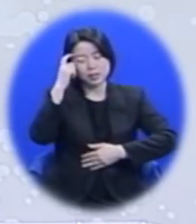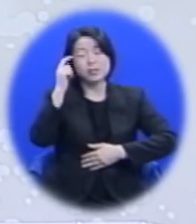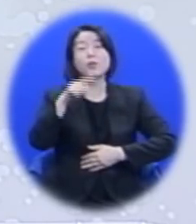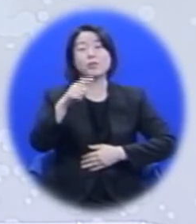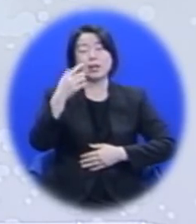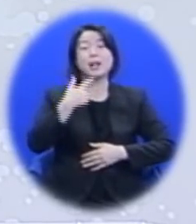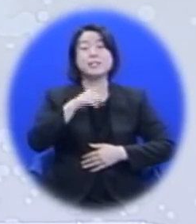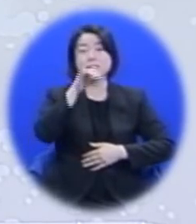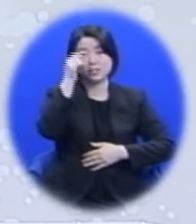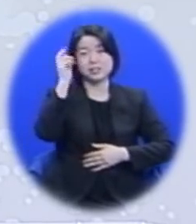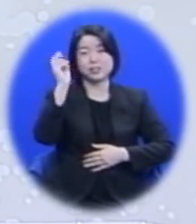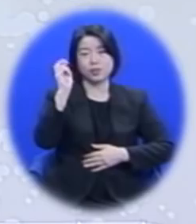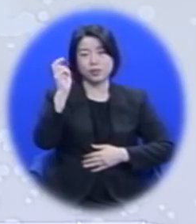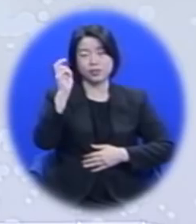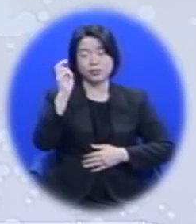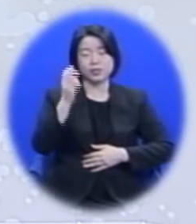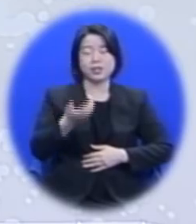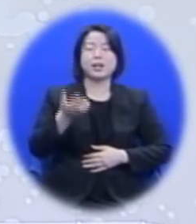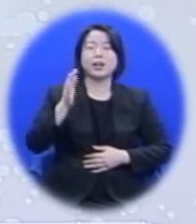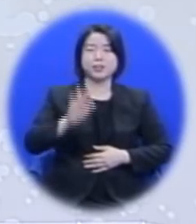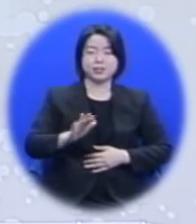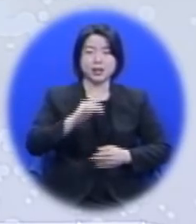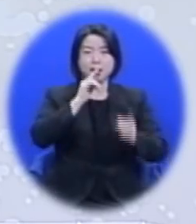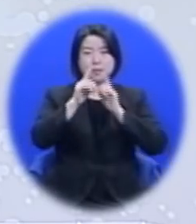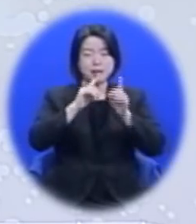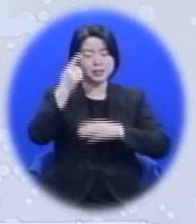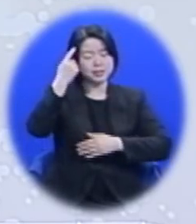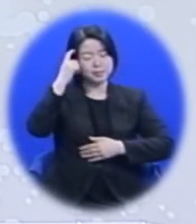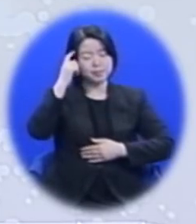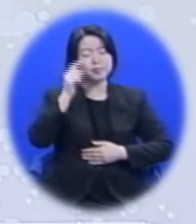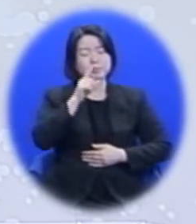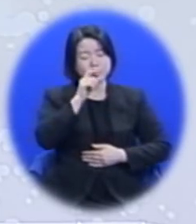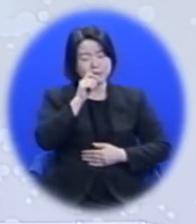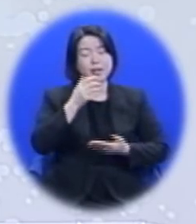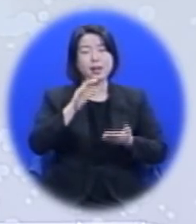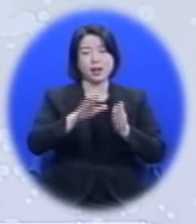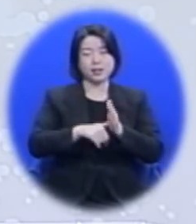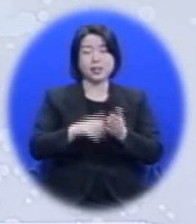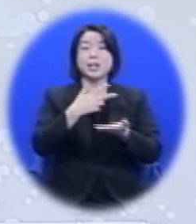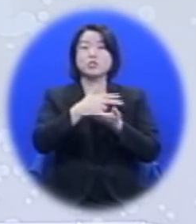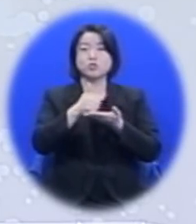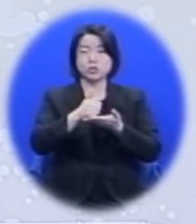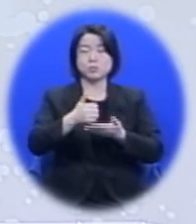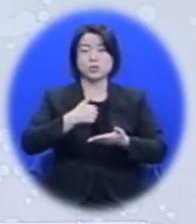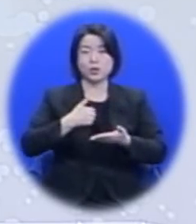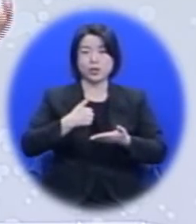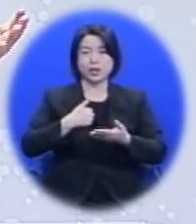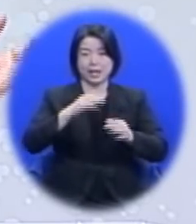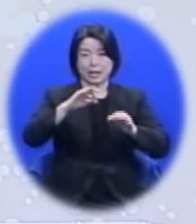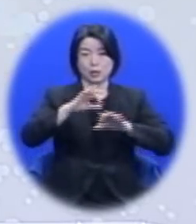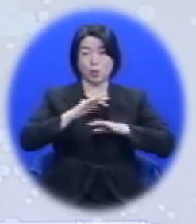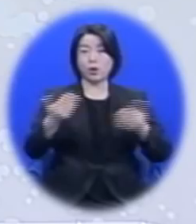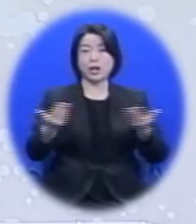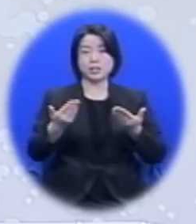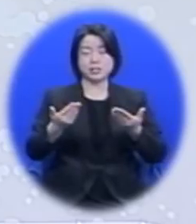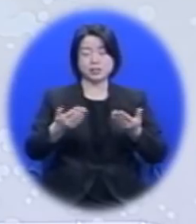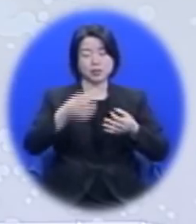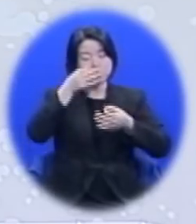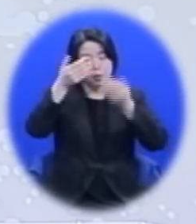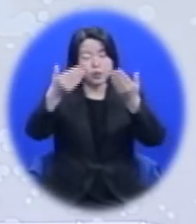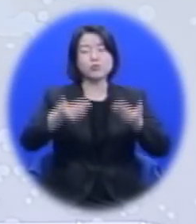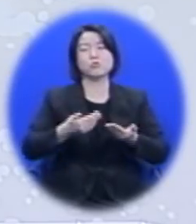거예요. 그런데 말씀을 묵상하면서 주님은 저에게 정말 놀라운 일을